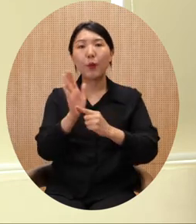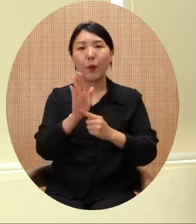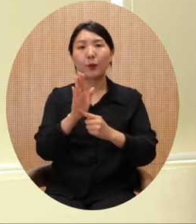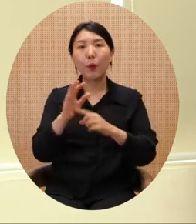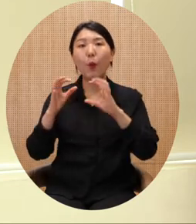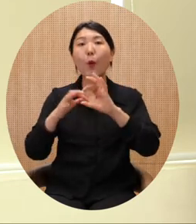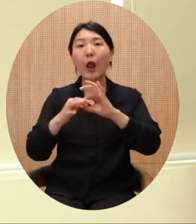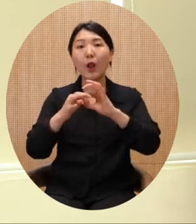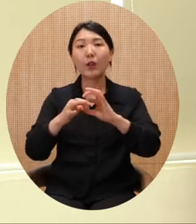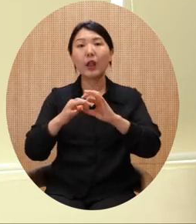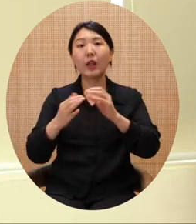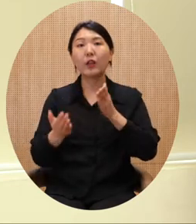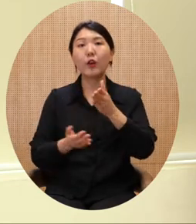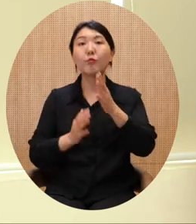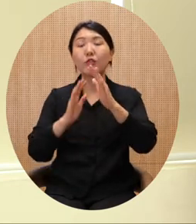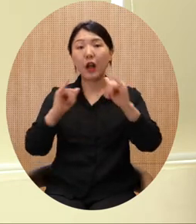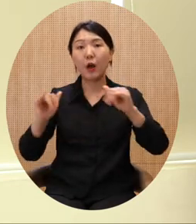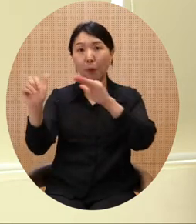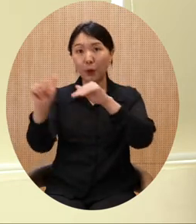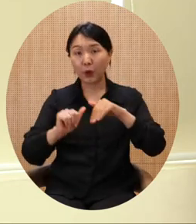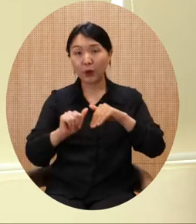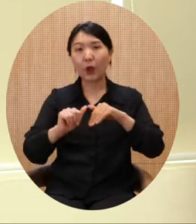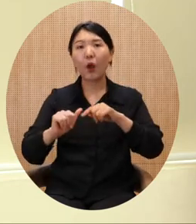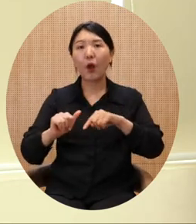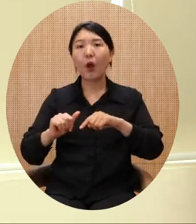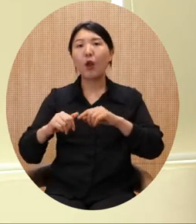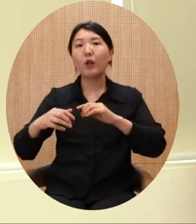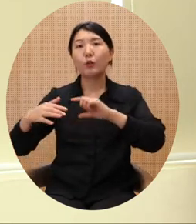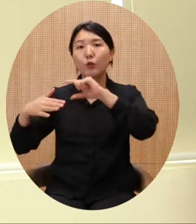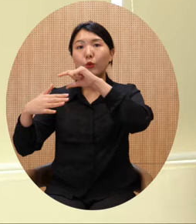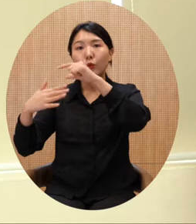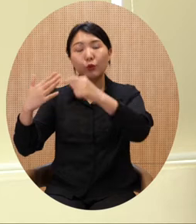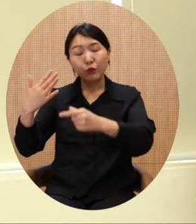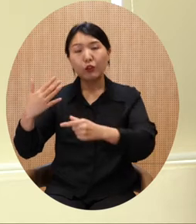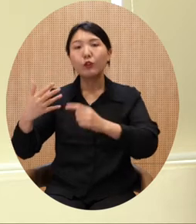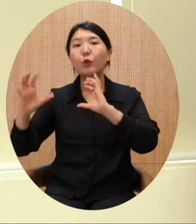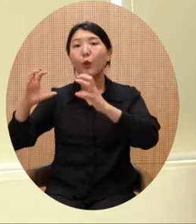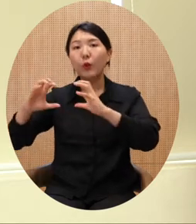관련 전문가들을 모시고 종합토론순으로 진행할 예정입니다.